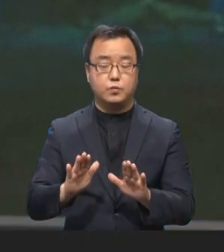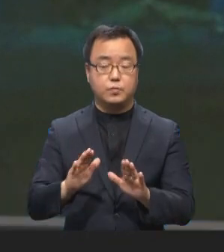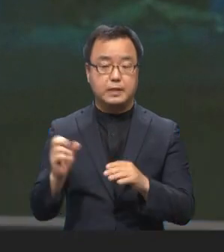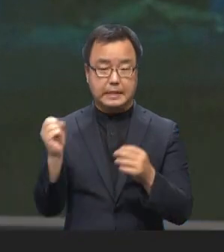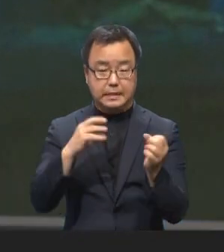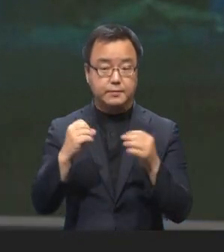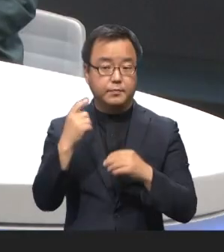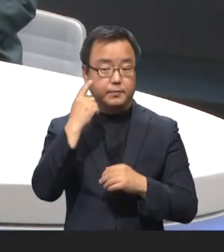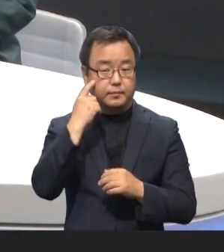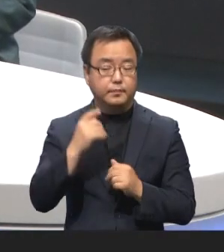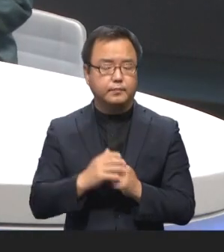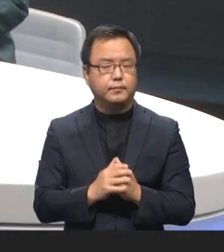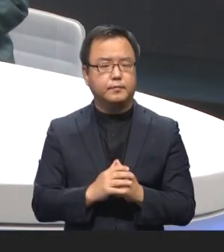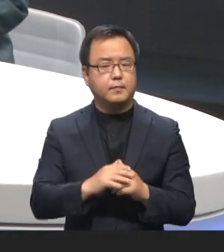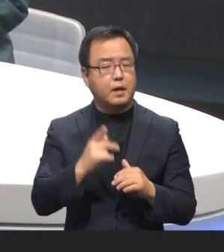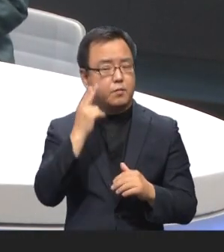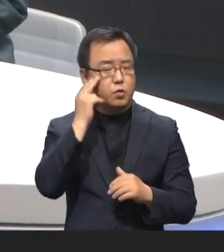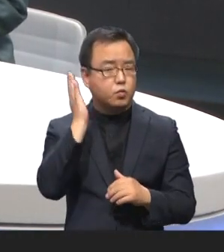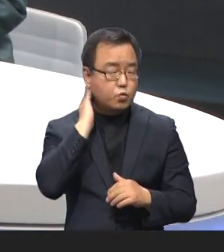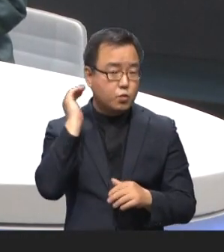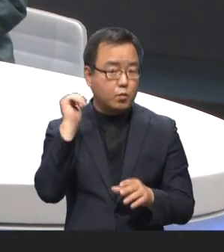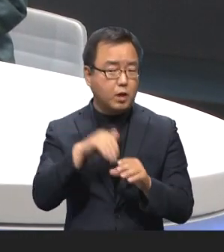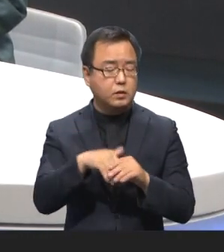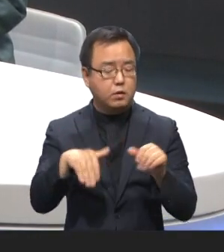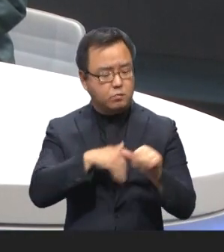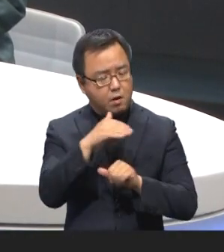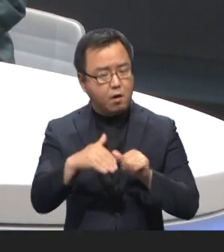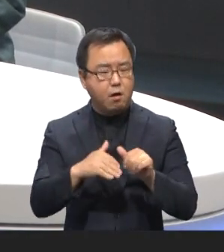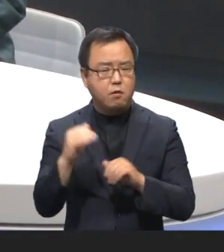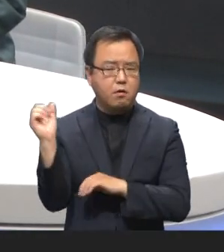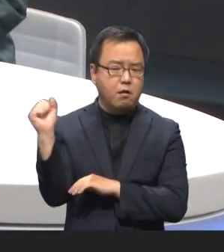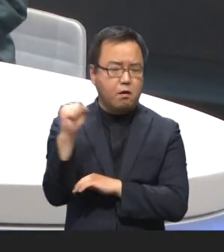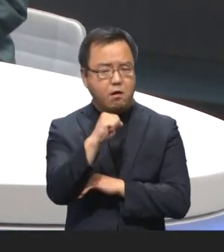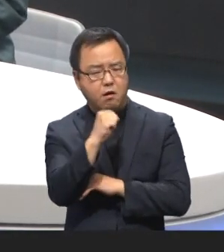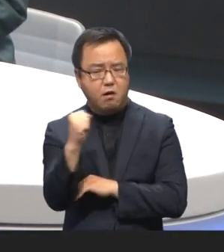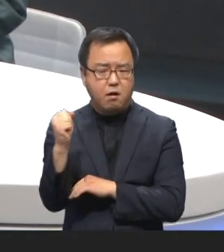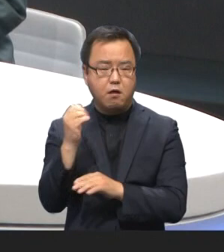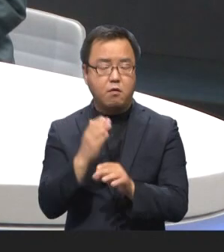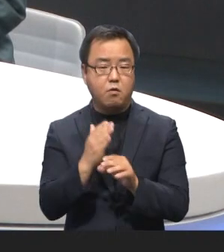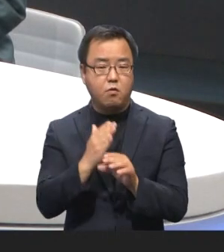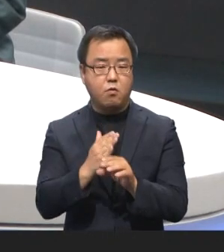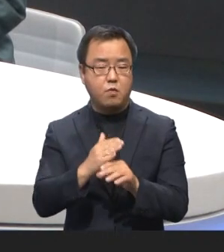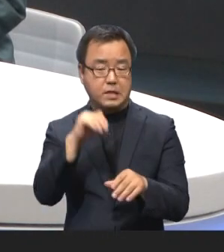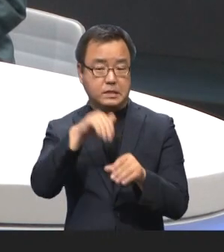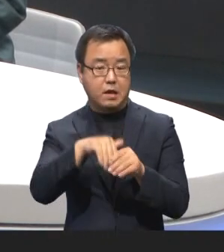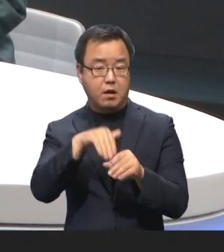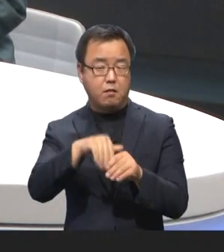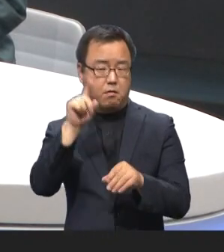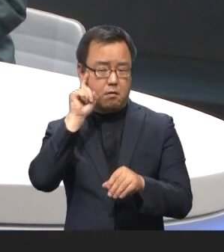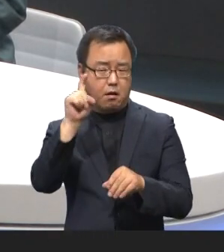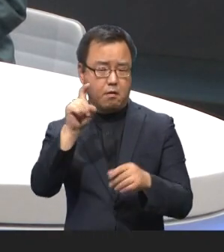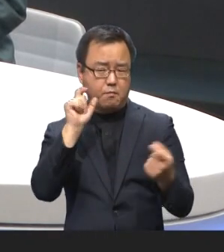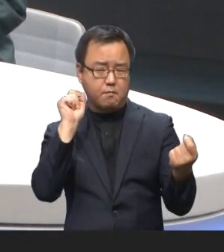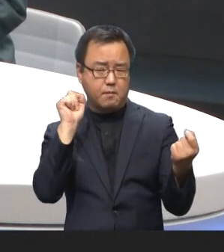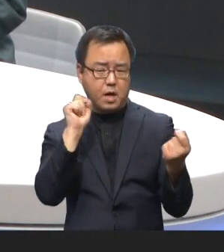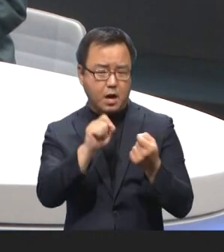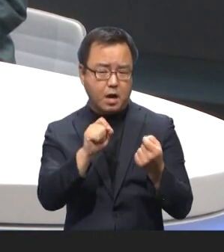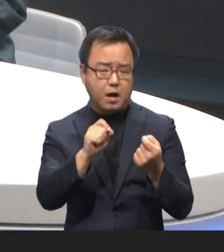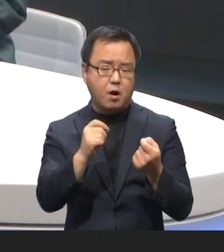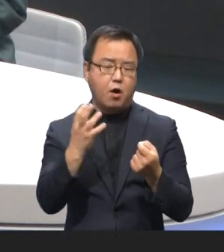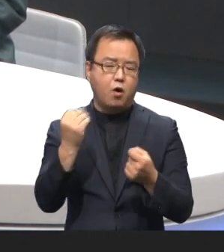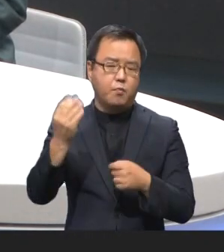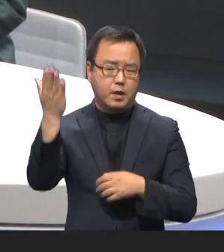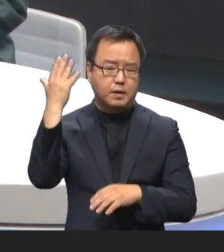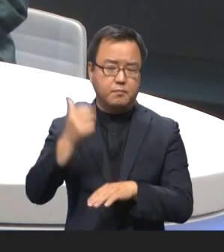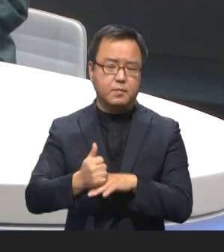나눠보겠습니다. 자, 미국 대선 전국이 아주 요동을 치고 있습니다. 이제 선거가 열흘도 채 남지 않았는데 얼마 전 마지막 TV